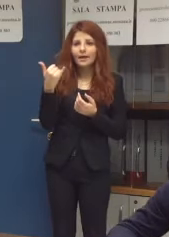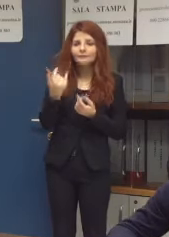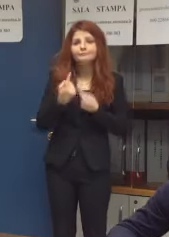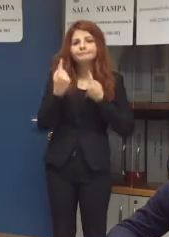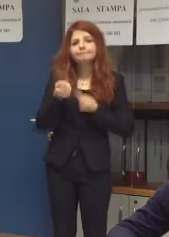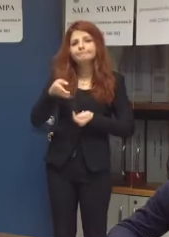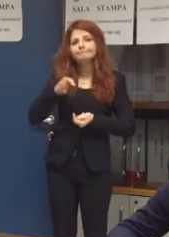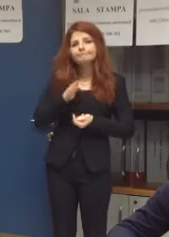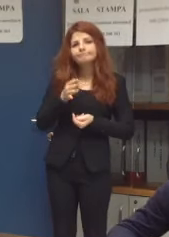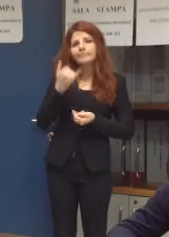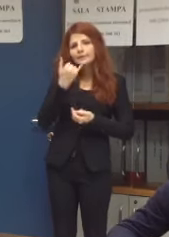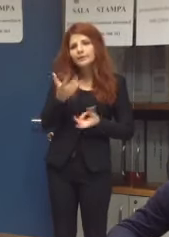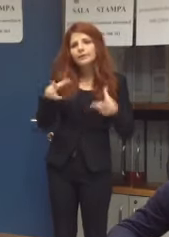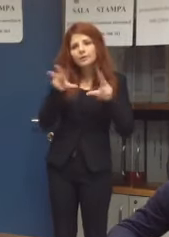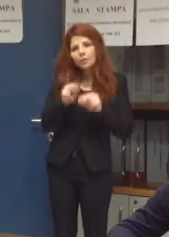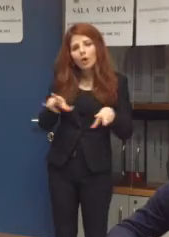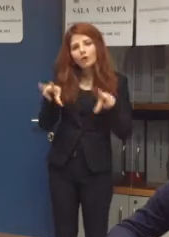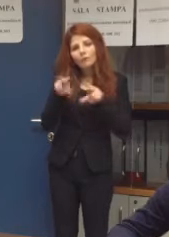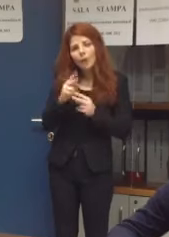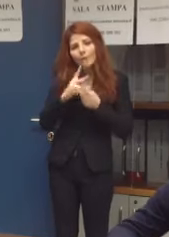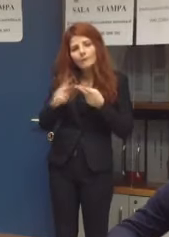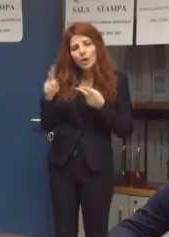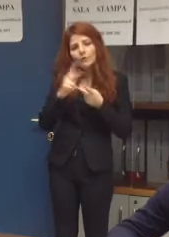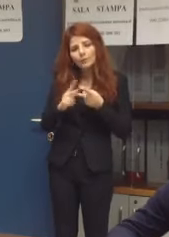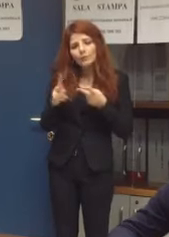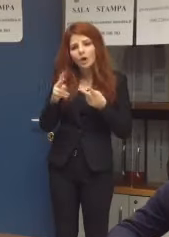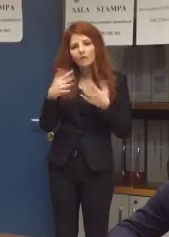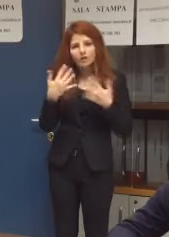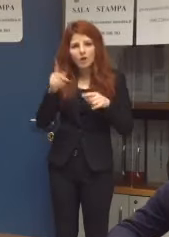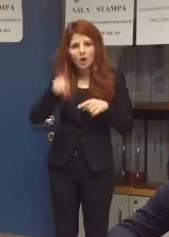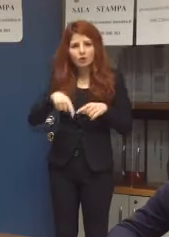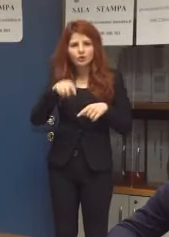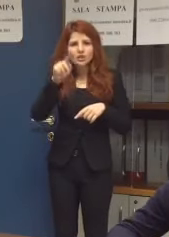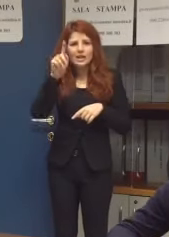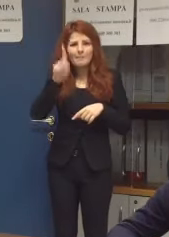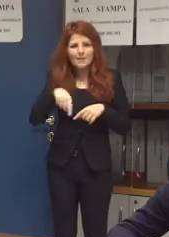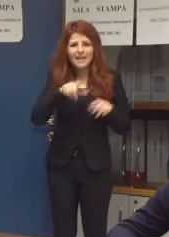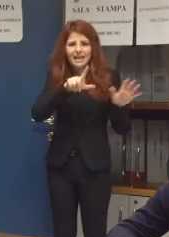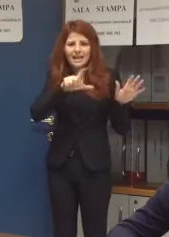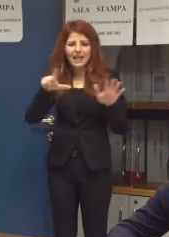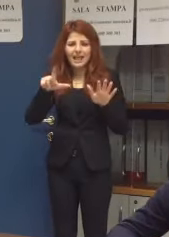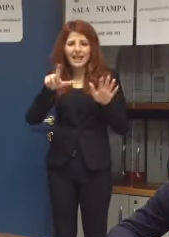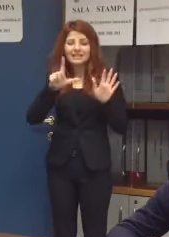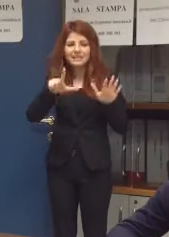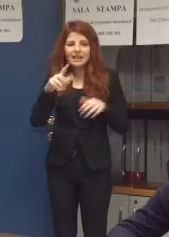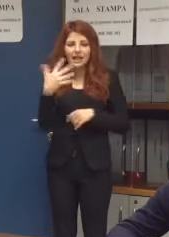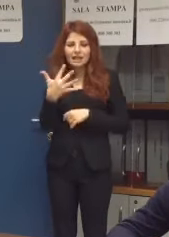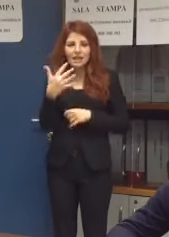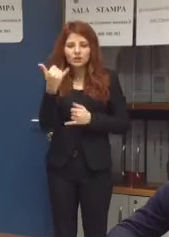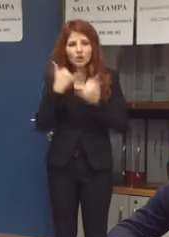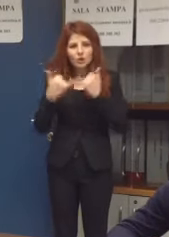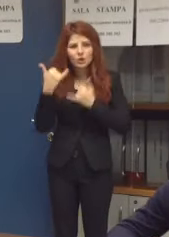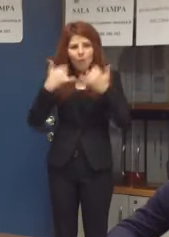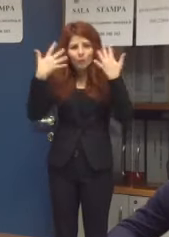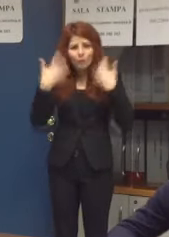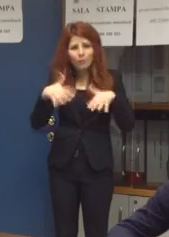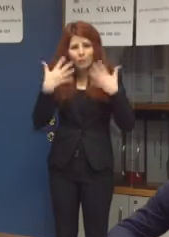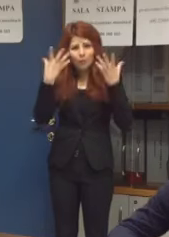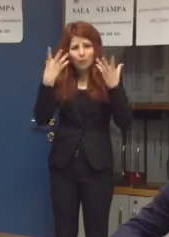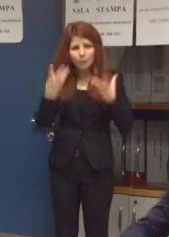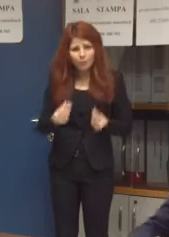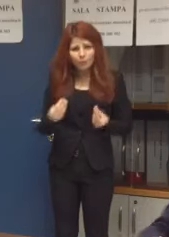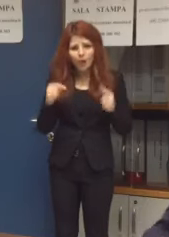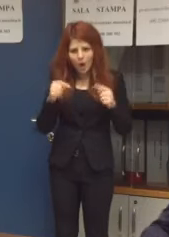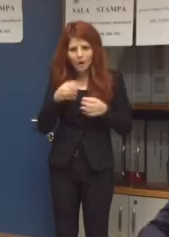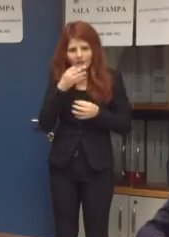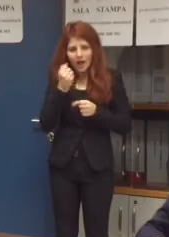arrivate 1.075 chiamate, quindi c'è stato anche un lavoro, perché ogni giorno mi fanno un report consistente da parte delle assistenze